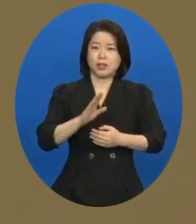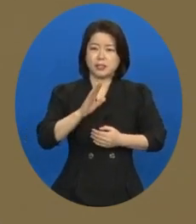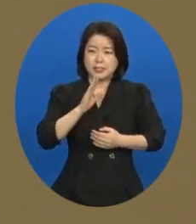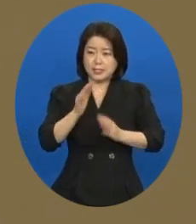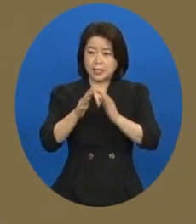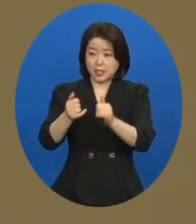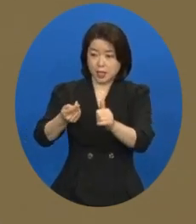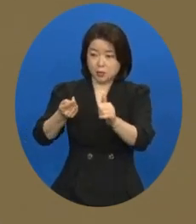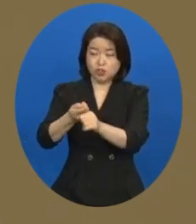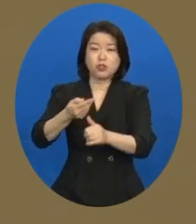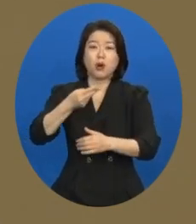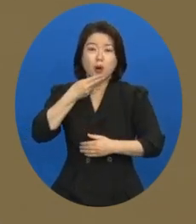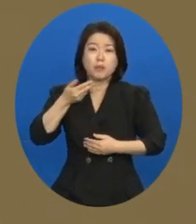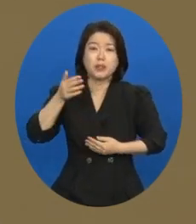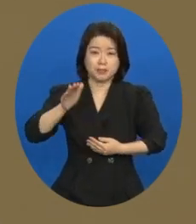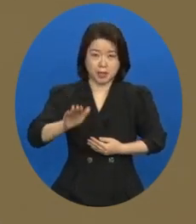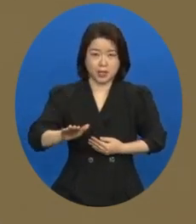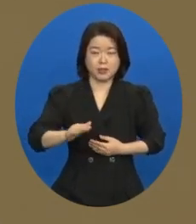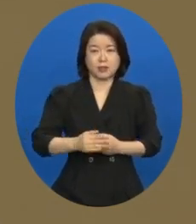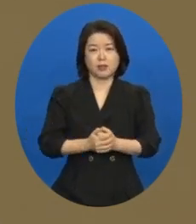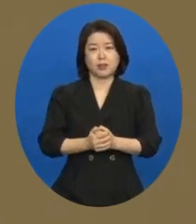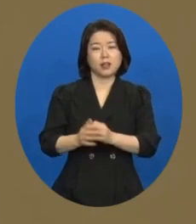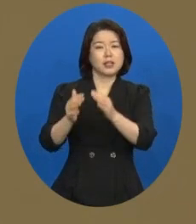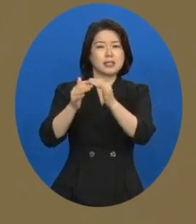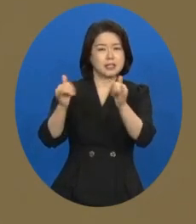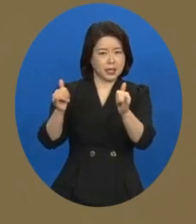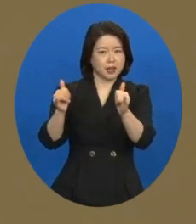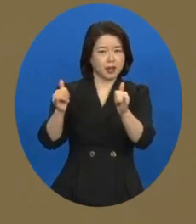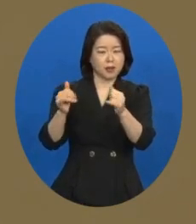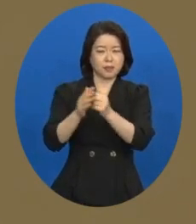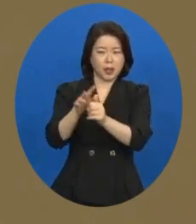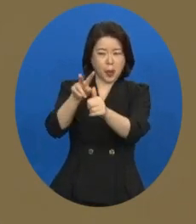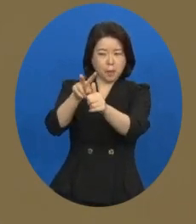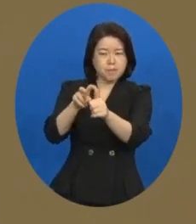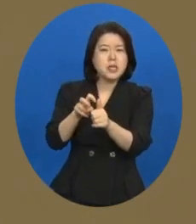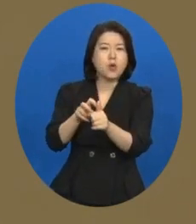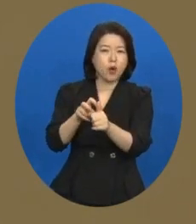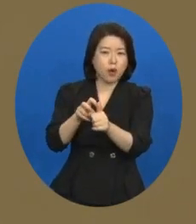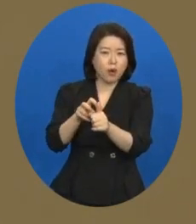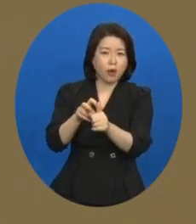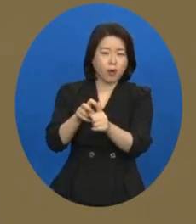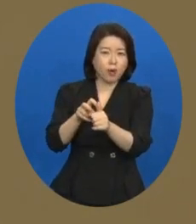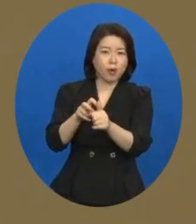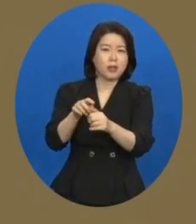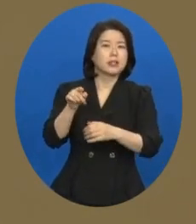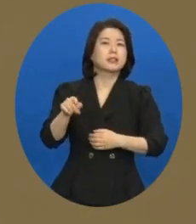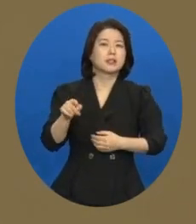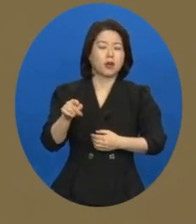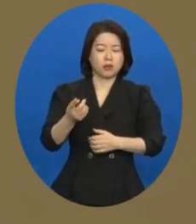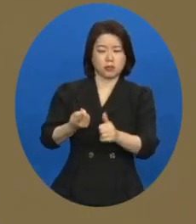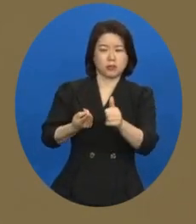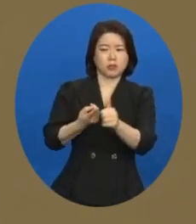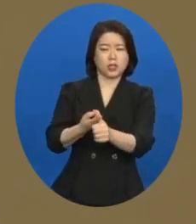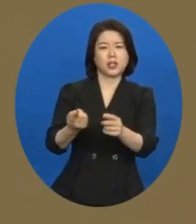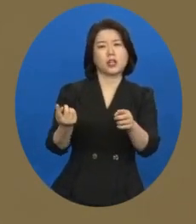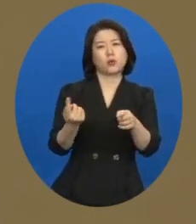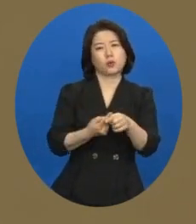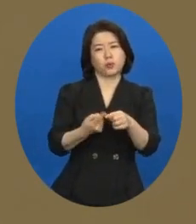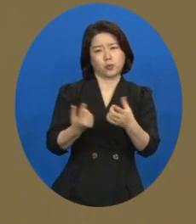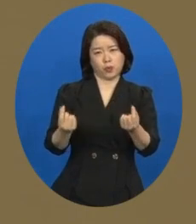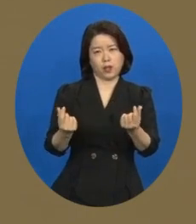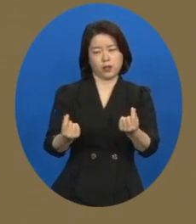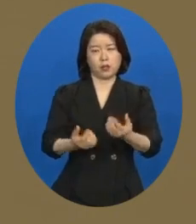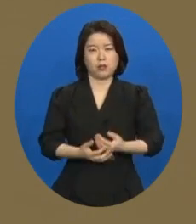사람을 죽이지 않았어도 사람을 미워하면 그것은 살인한 것과 같다는 겁니다.